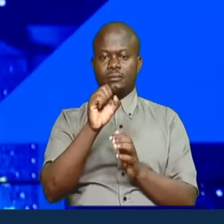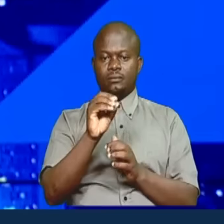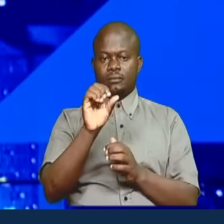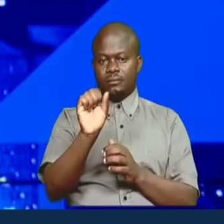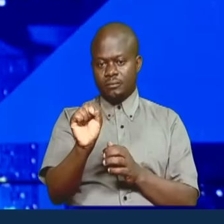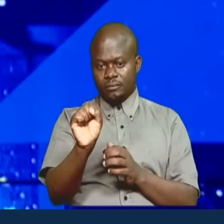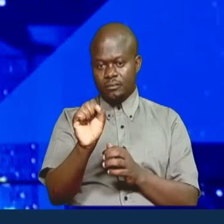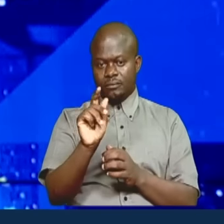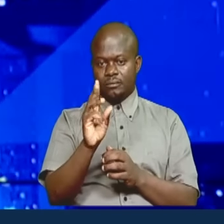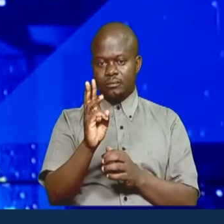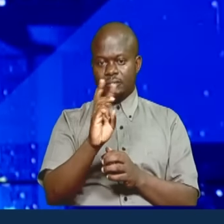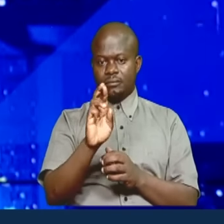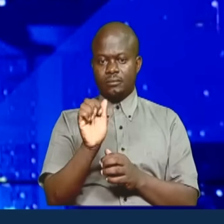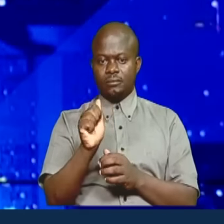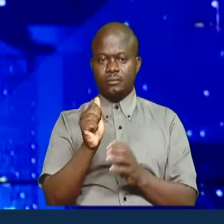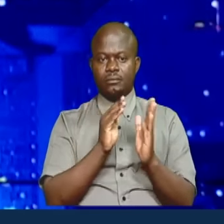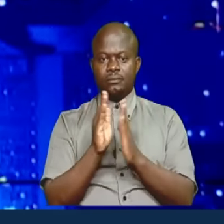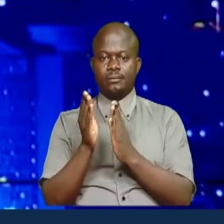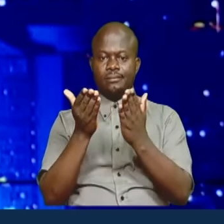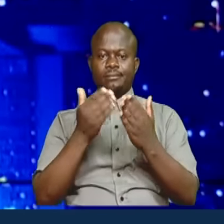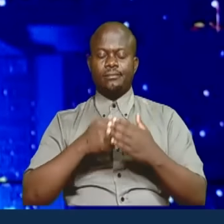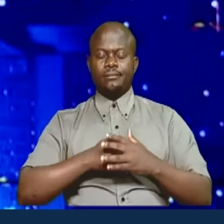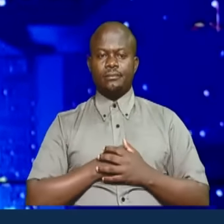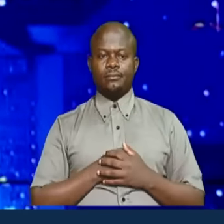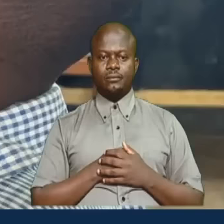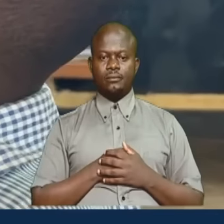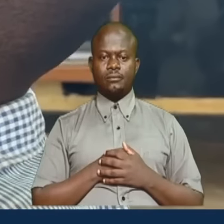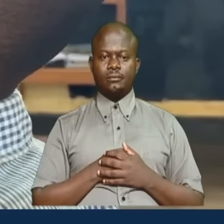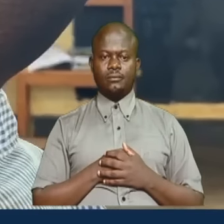Kwizera John Patrick yateguye inkuru ku buryo burambuye.